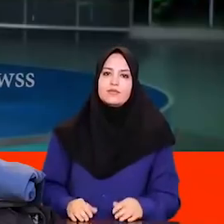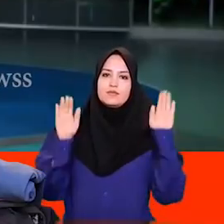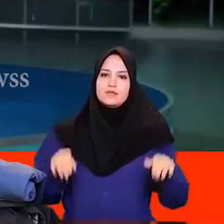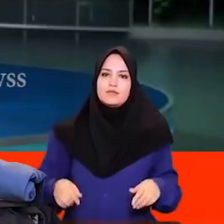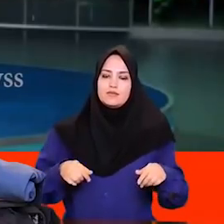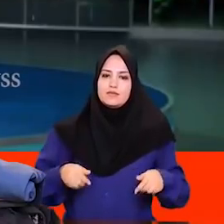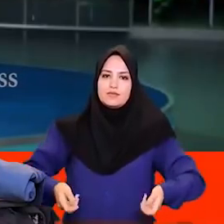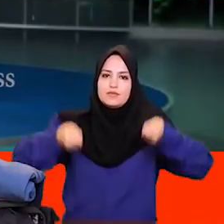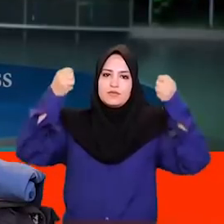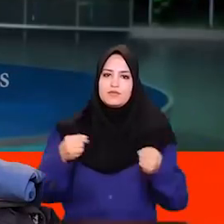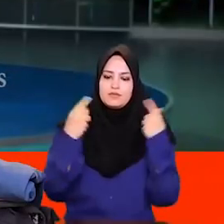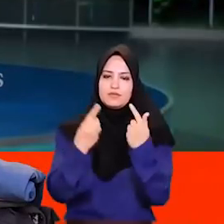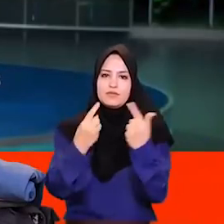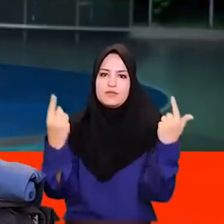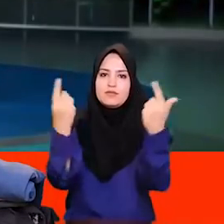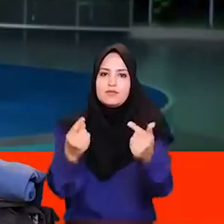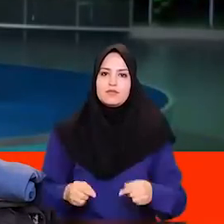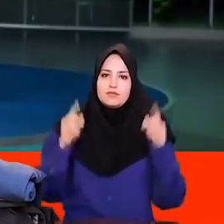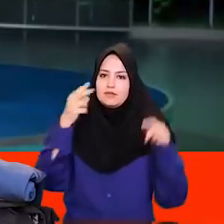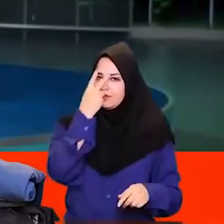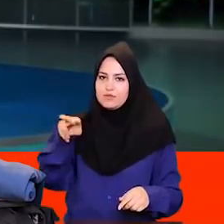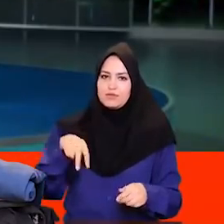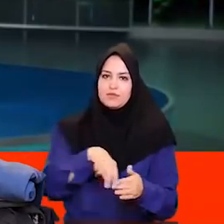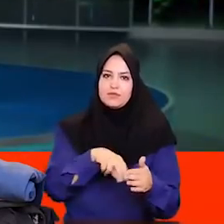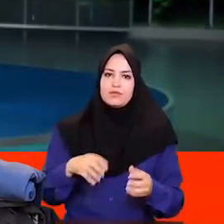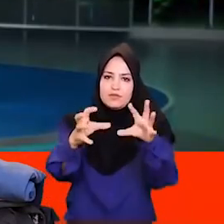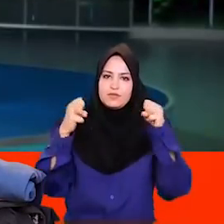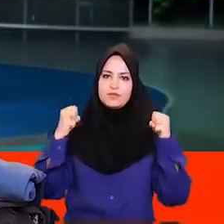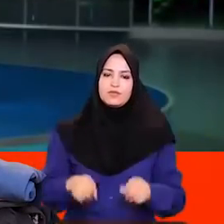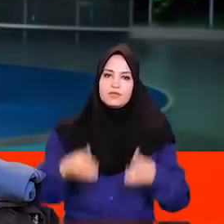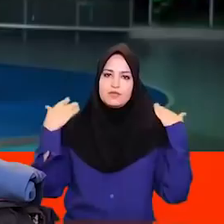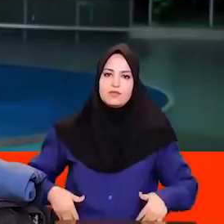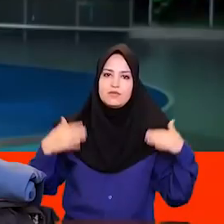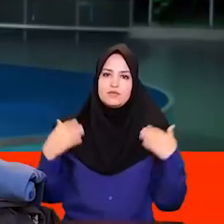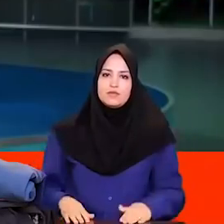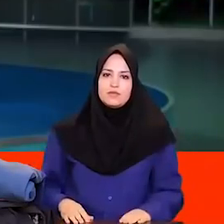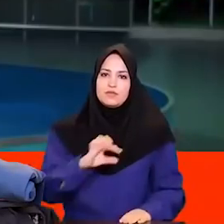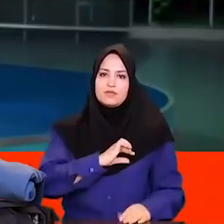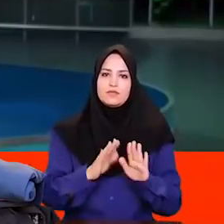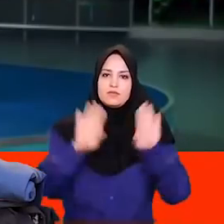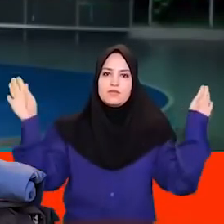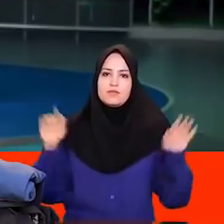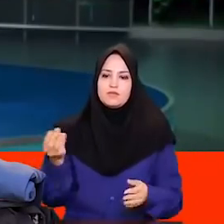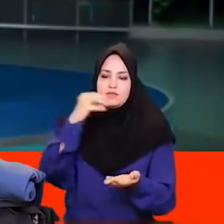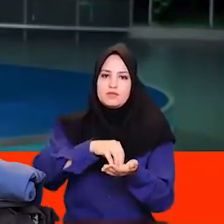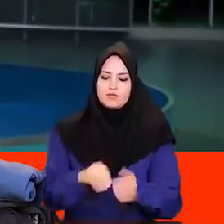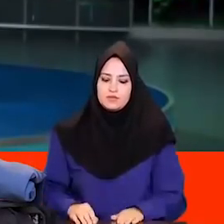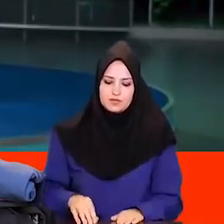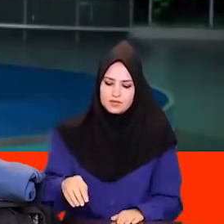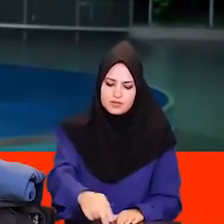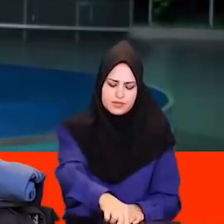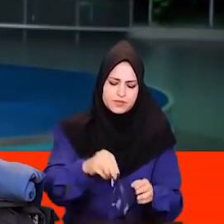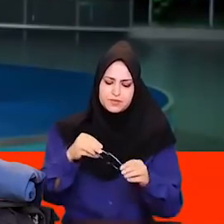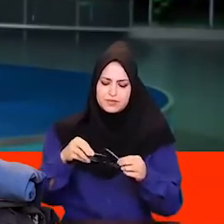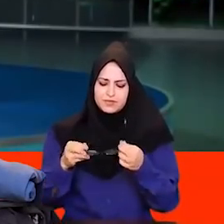شلوارهای 16 ساسانه خیش را از موزه دور همی پس گرفته و می‌پوشند. پلیس فضا نیز افزود: میروم